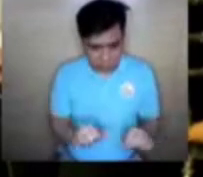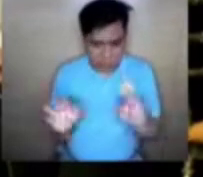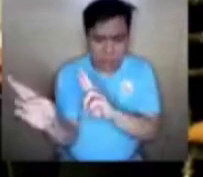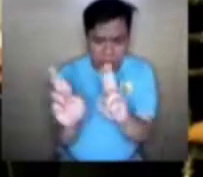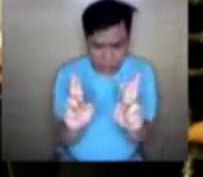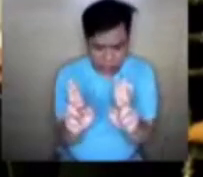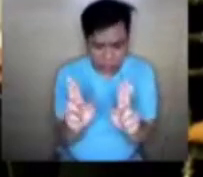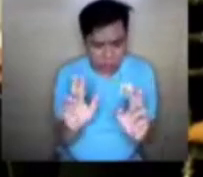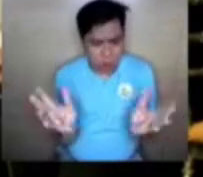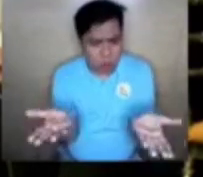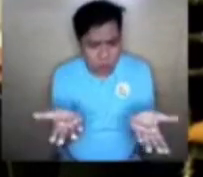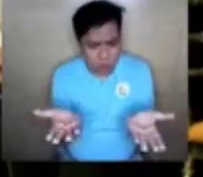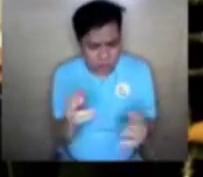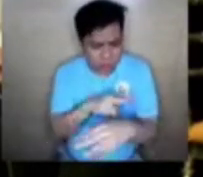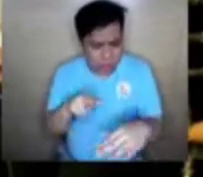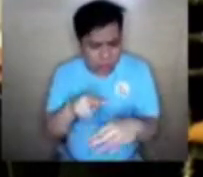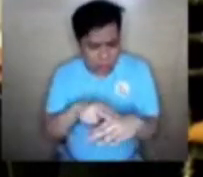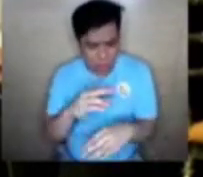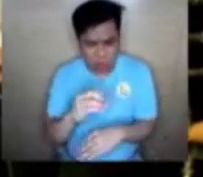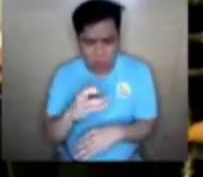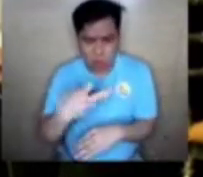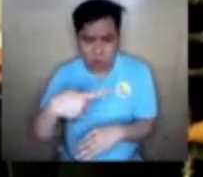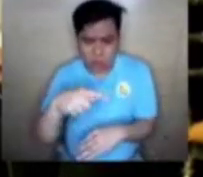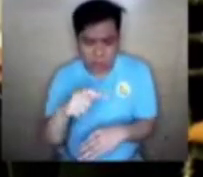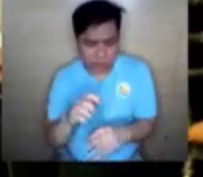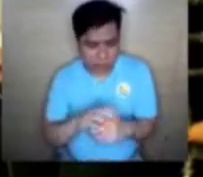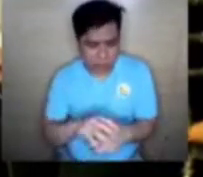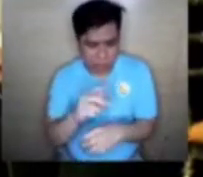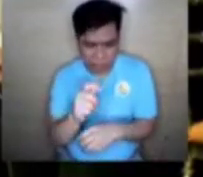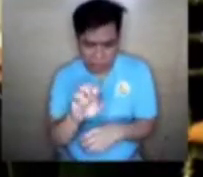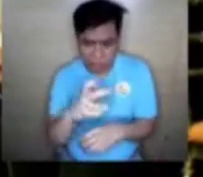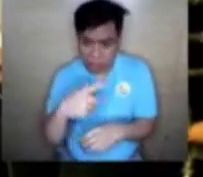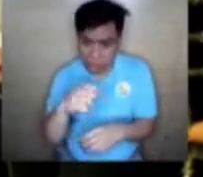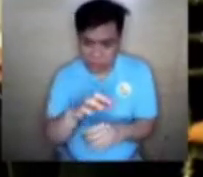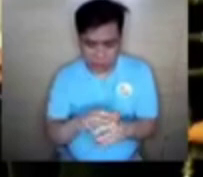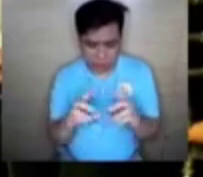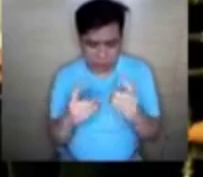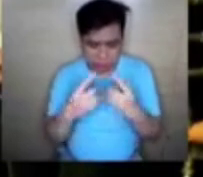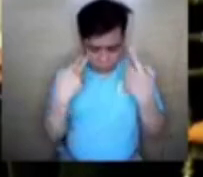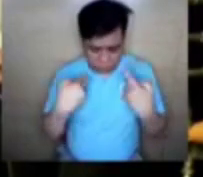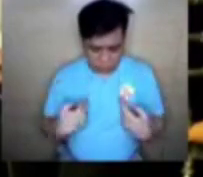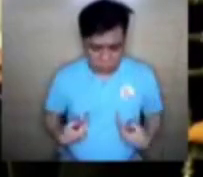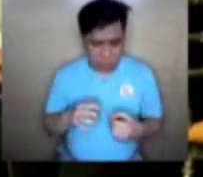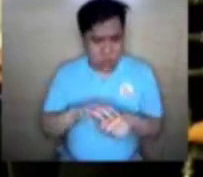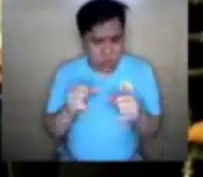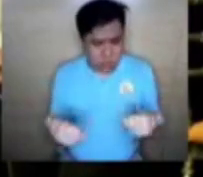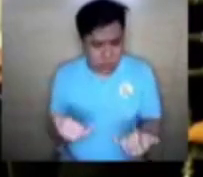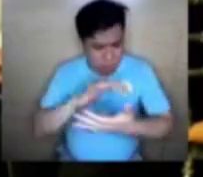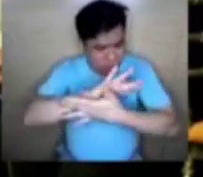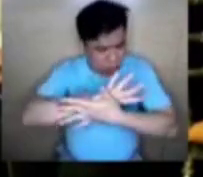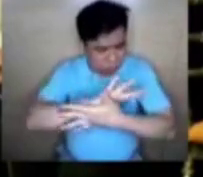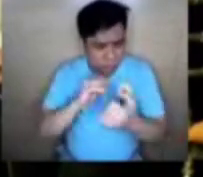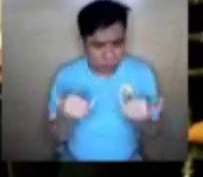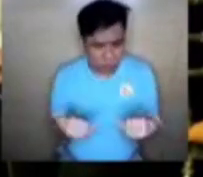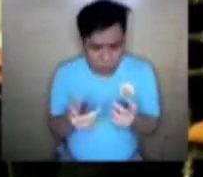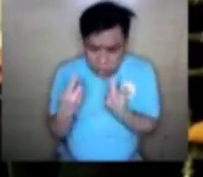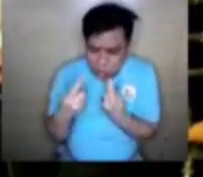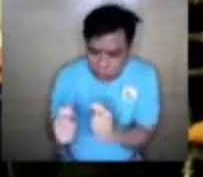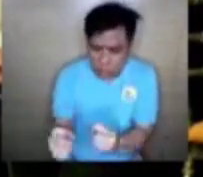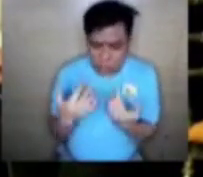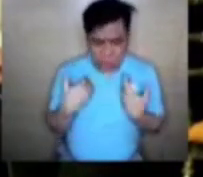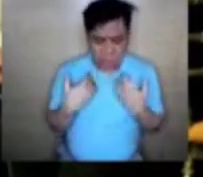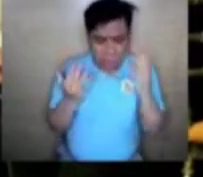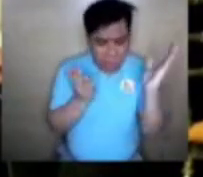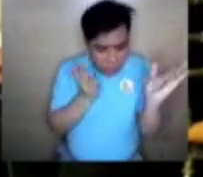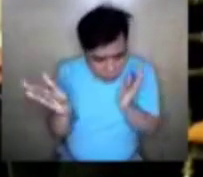nito sa National Contact Tracing App ng DILG. Sa gitna ng pandemya, pinilit rin nating magbigay ng